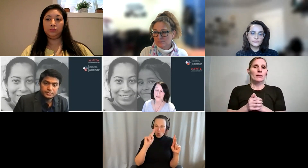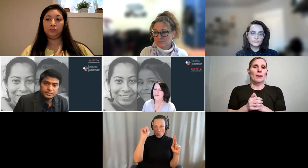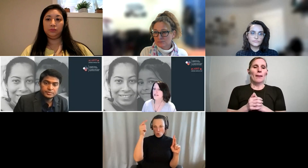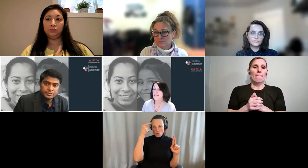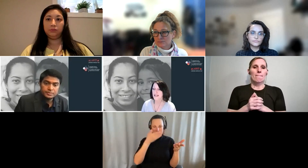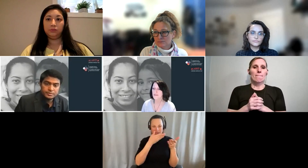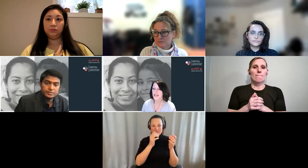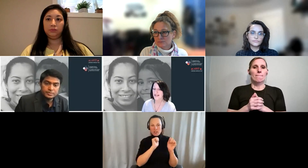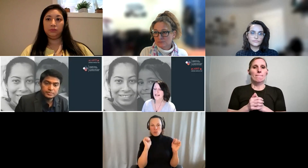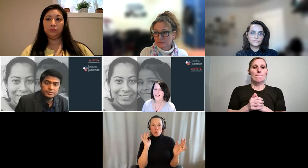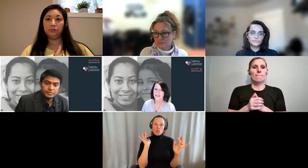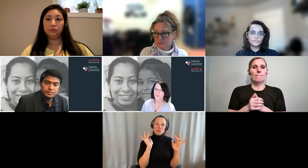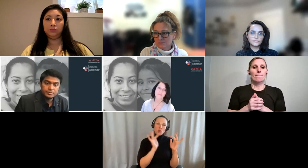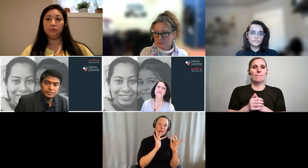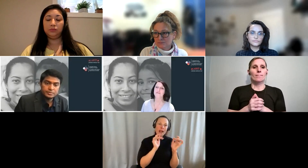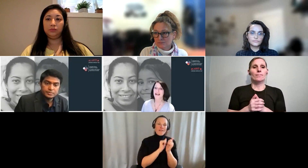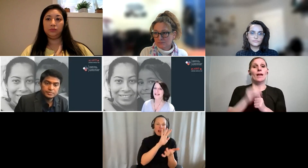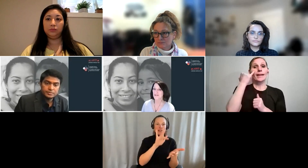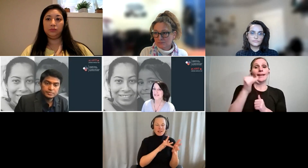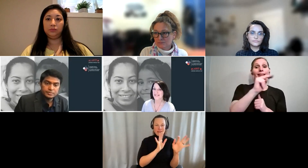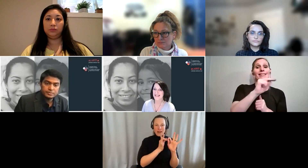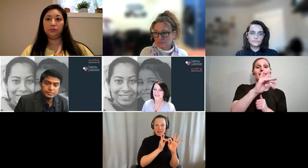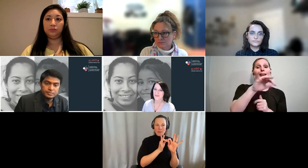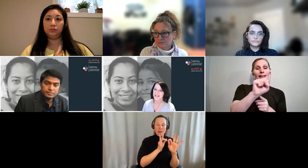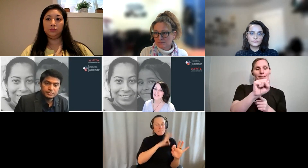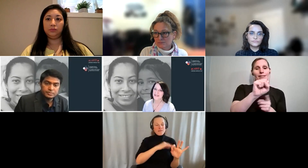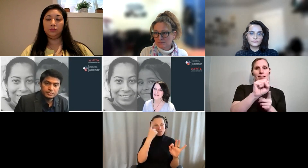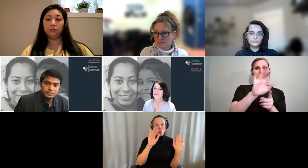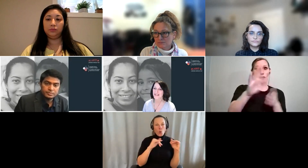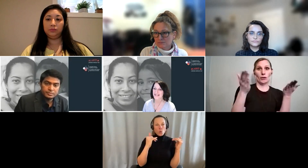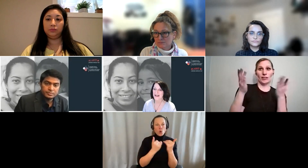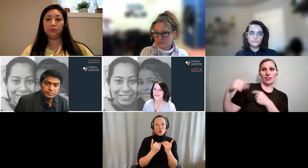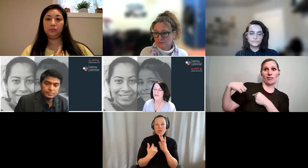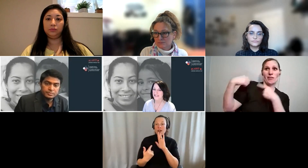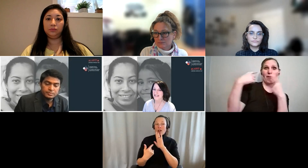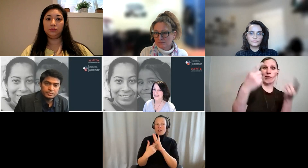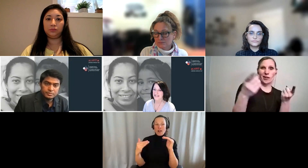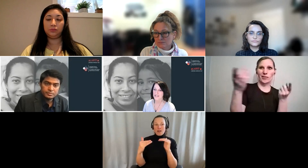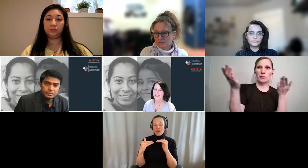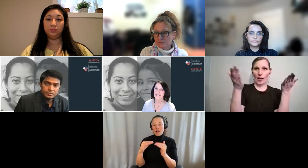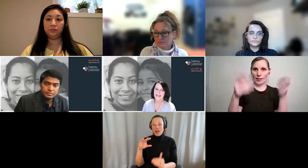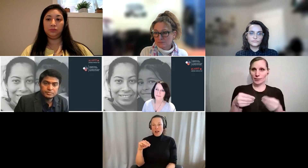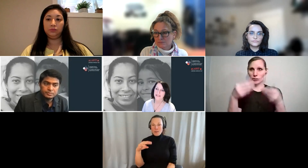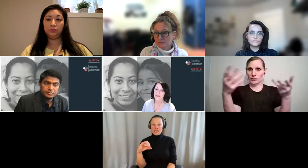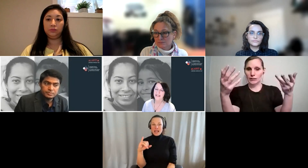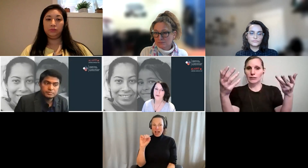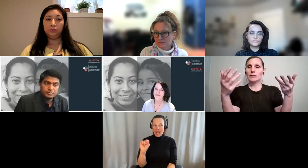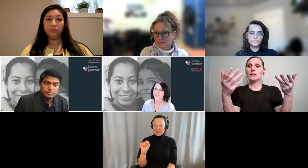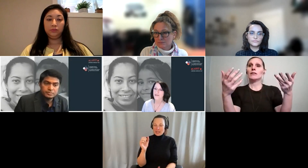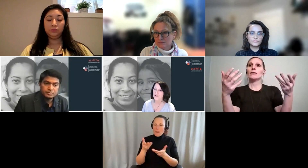Ce n'est pas, c'est un peu comme les services que MCIS ont donnés depuis les dernières années, de permettre aux organisations de